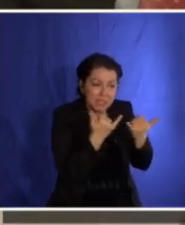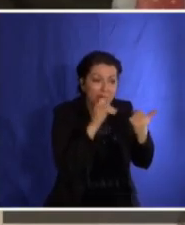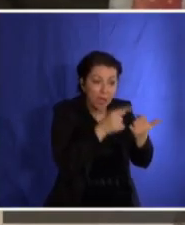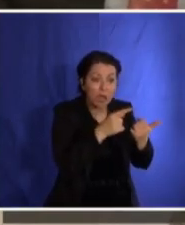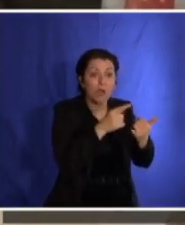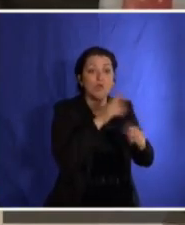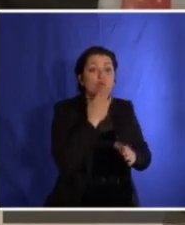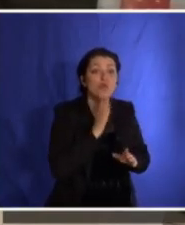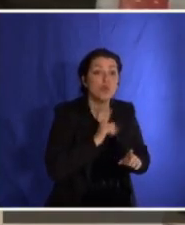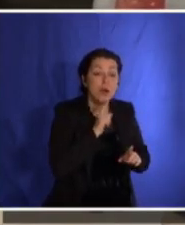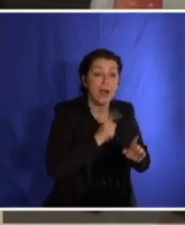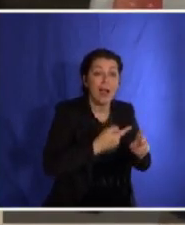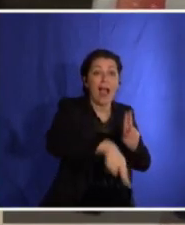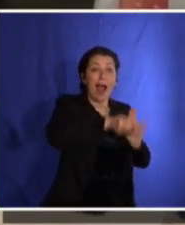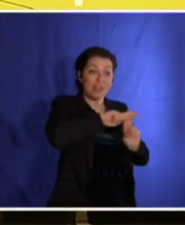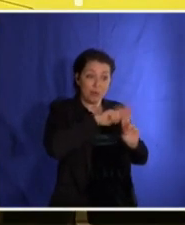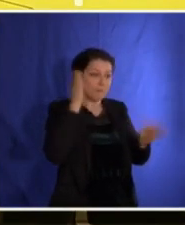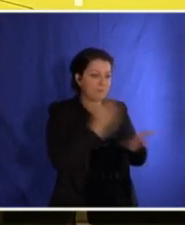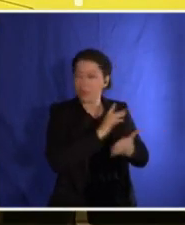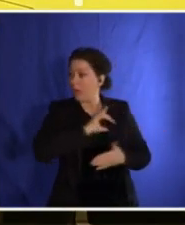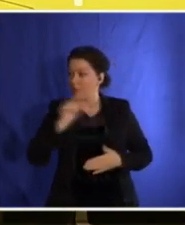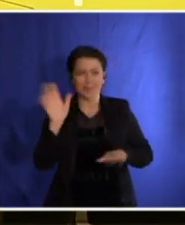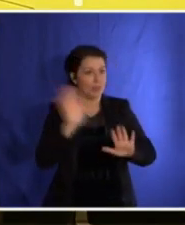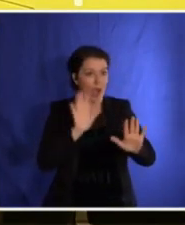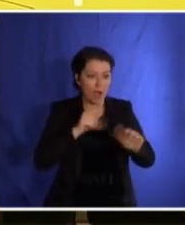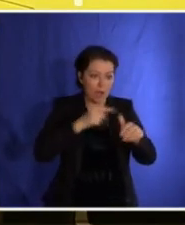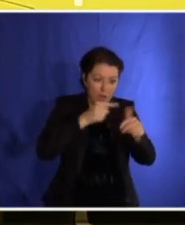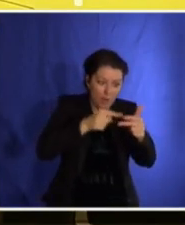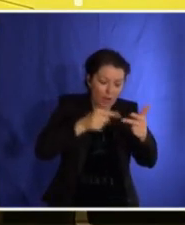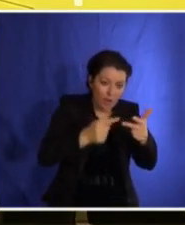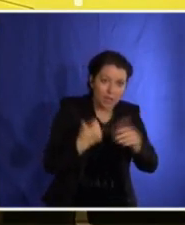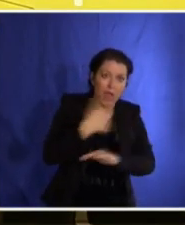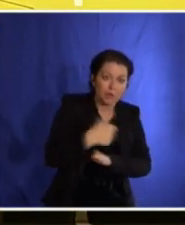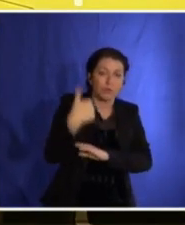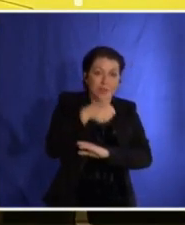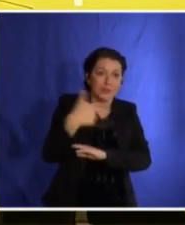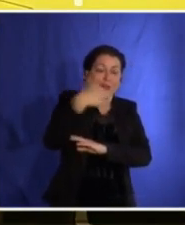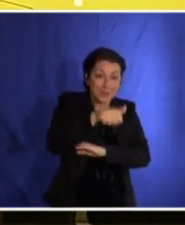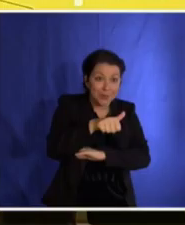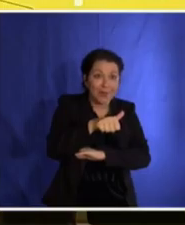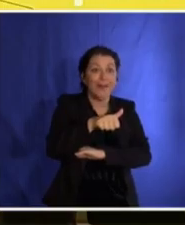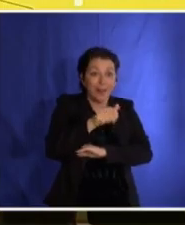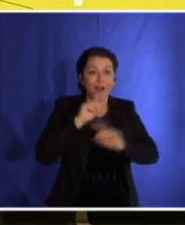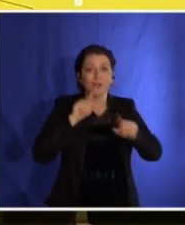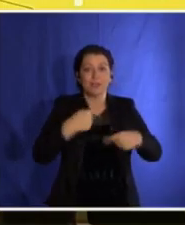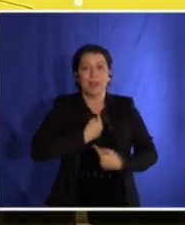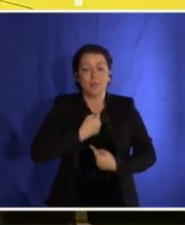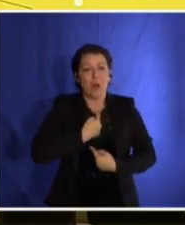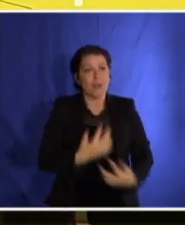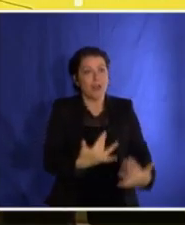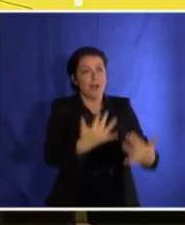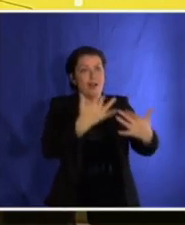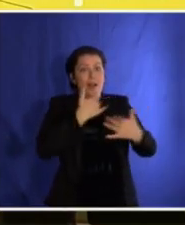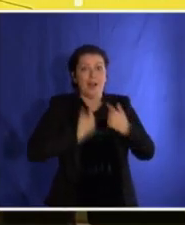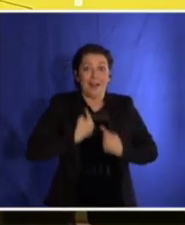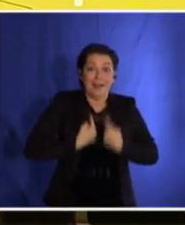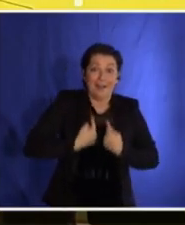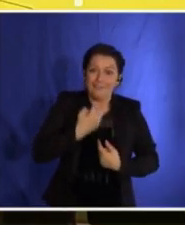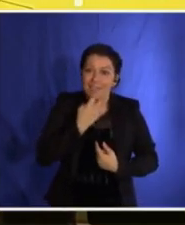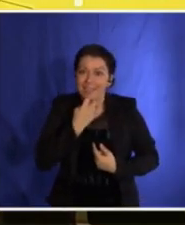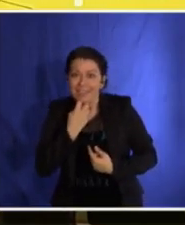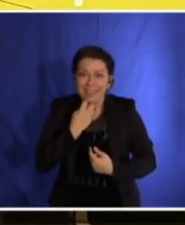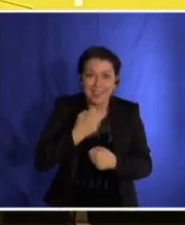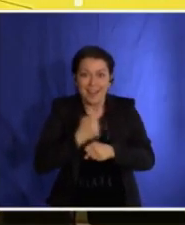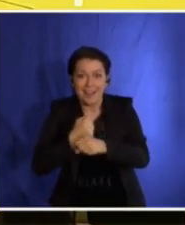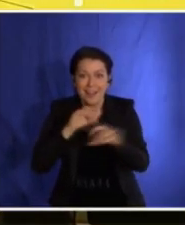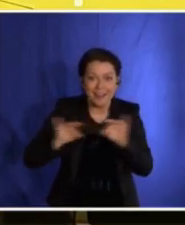drei weiteren Aufgaben raus, die du dann ganz einfach mit Begeisterung voll hochmotiviert erledigst. Und ich glaube, das